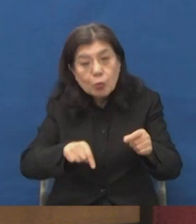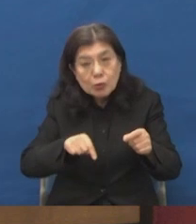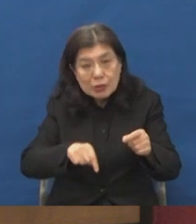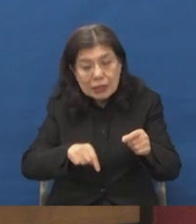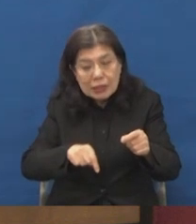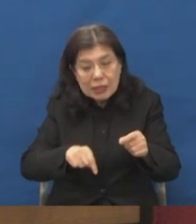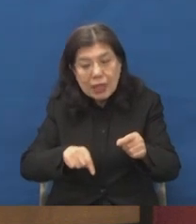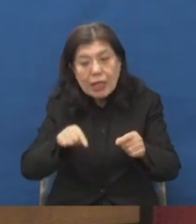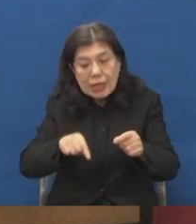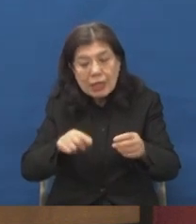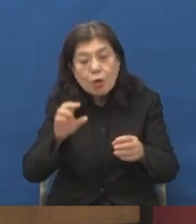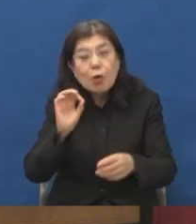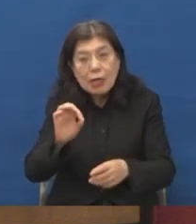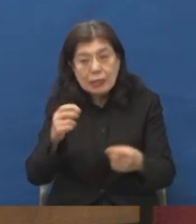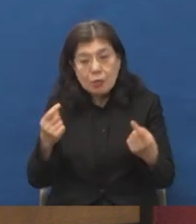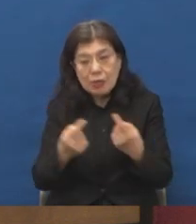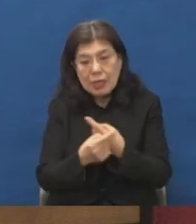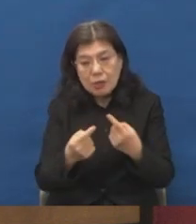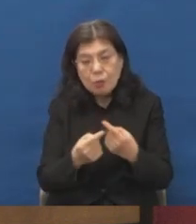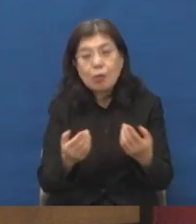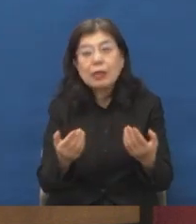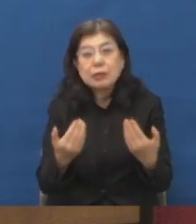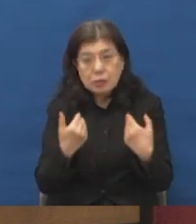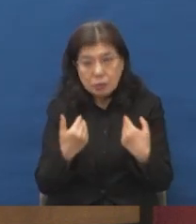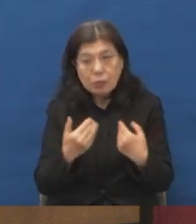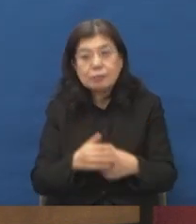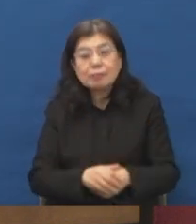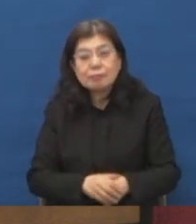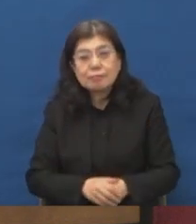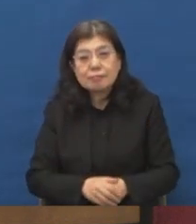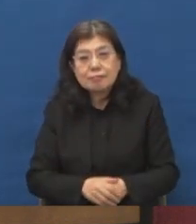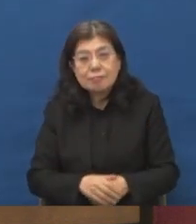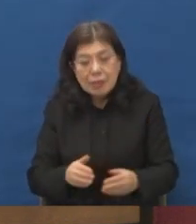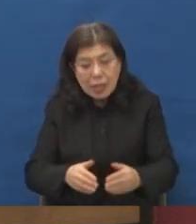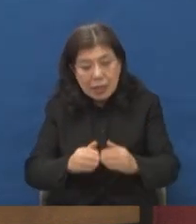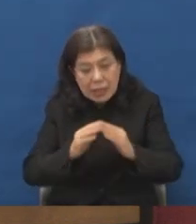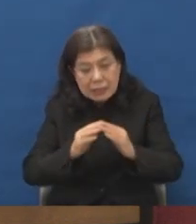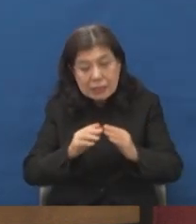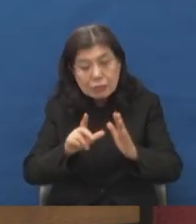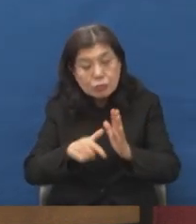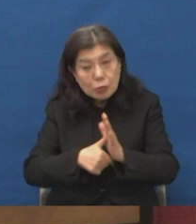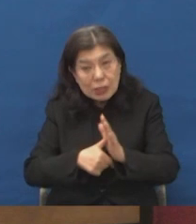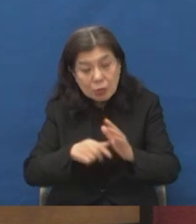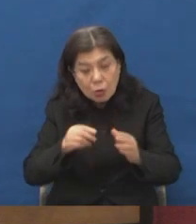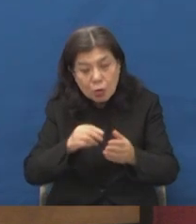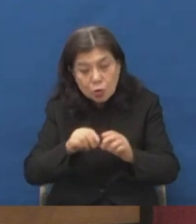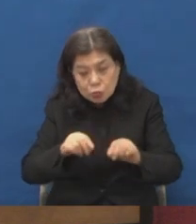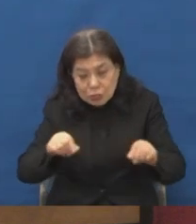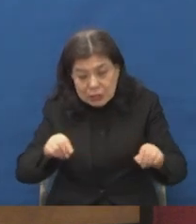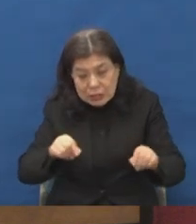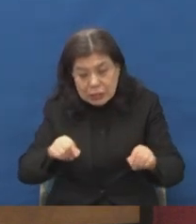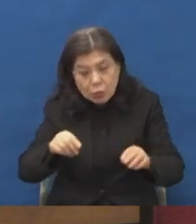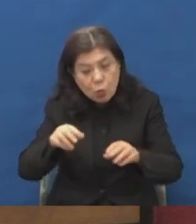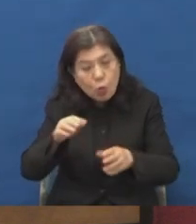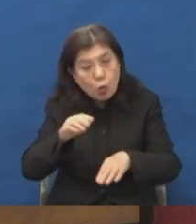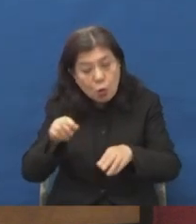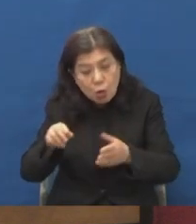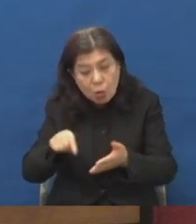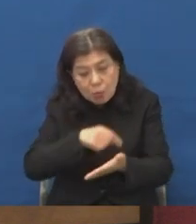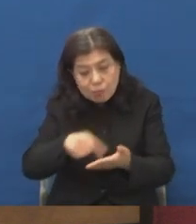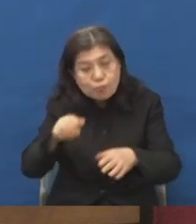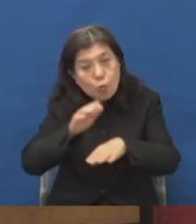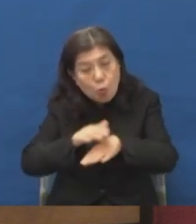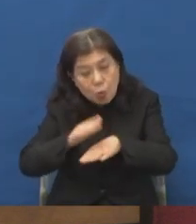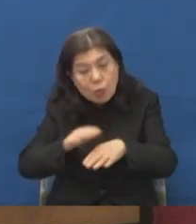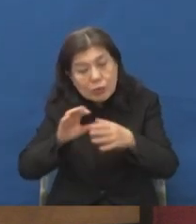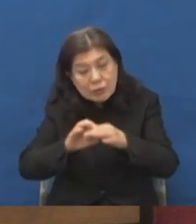額を変更する必要が生じたことのほか、建設発生度の処分について、発注段階で